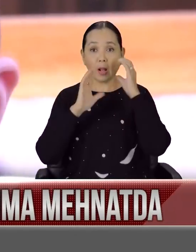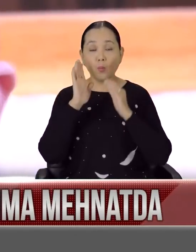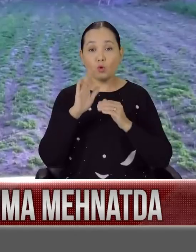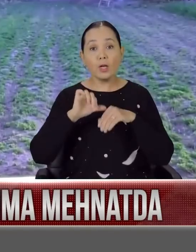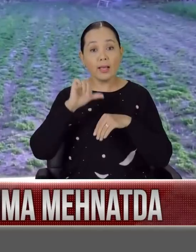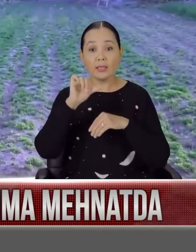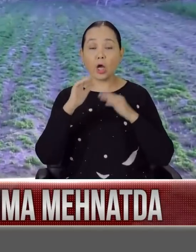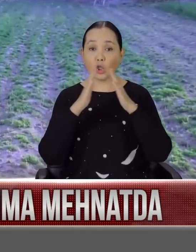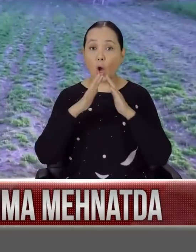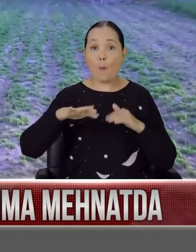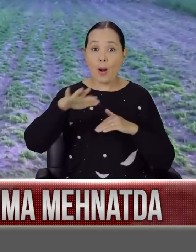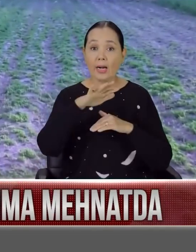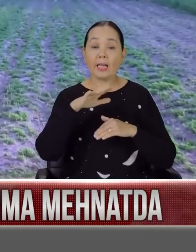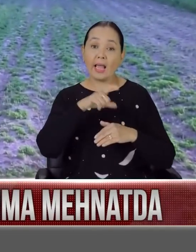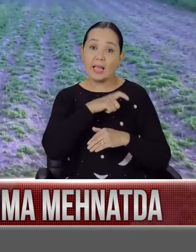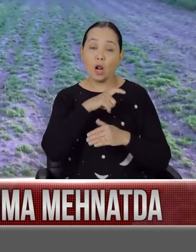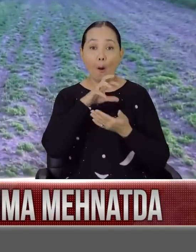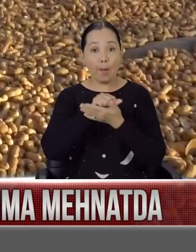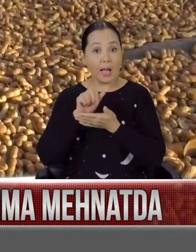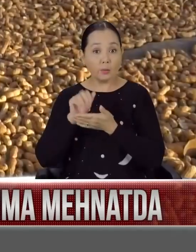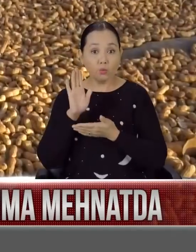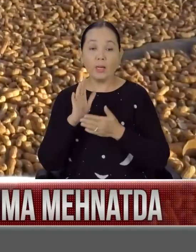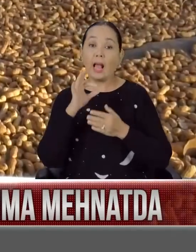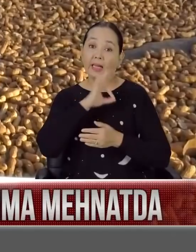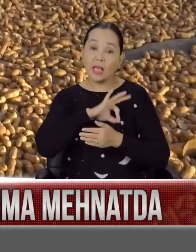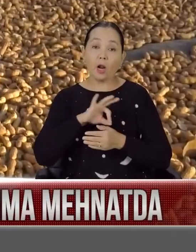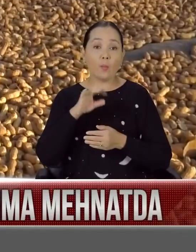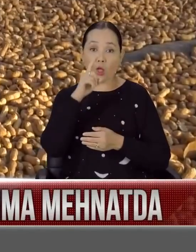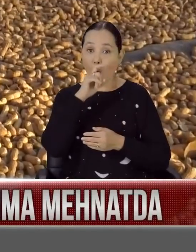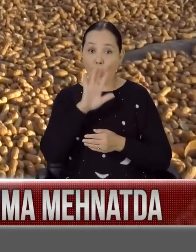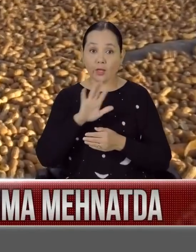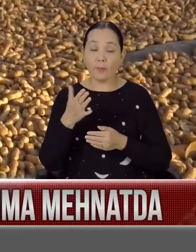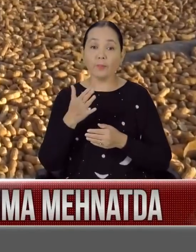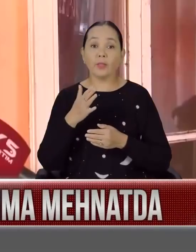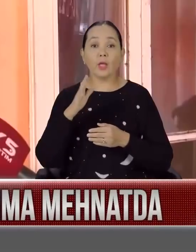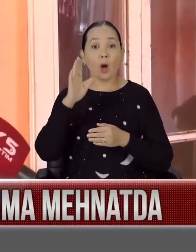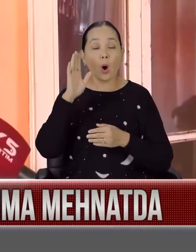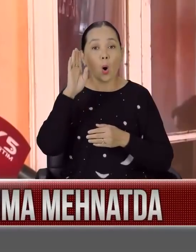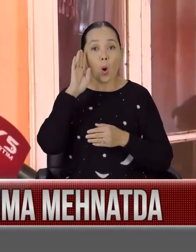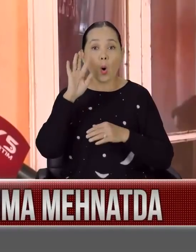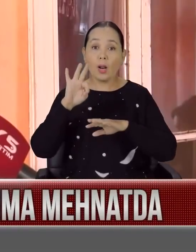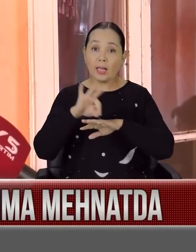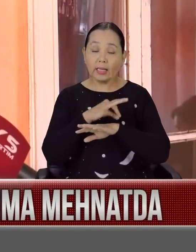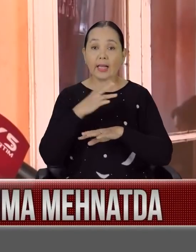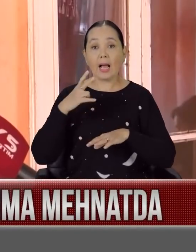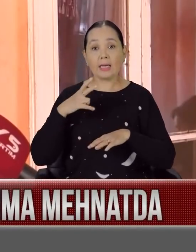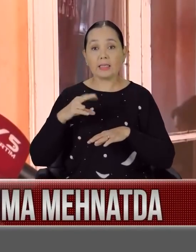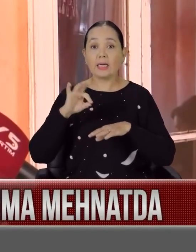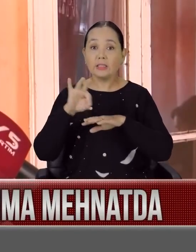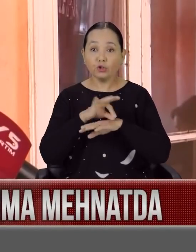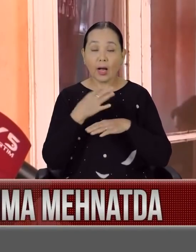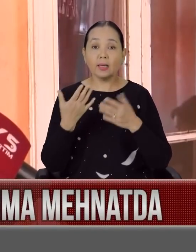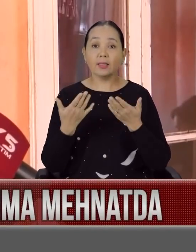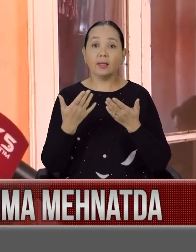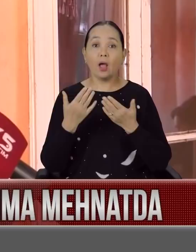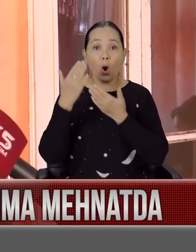bo'lishdan tashqari tomorqadagi yumushlar bilan ham band bo'lishadi. Daromad esa yomon emas. O'g'ilni uylandik, qizlarni chiqardim, Xudoga